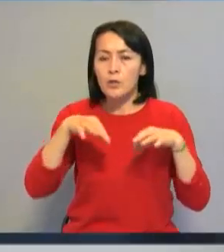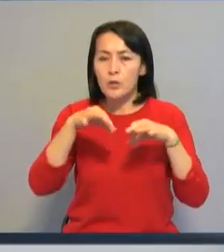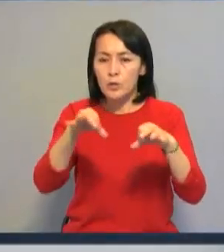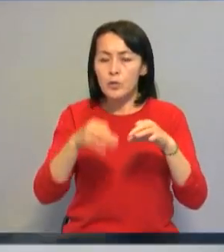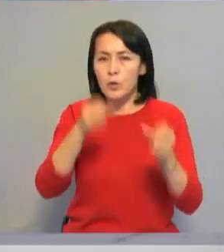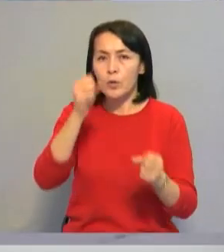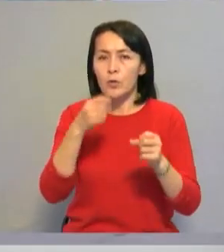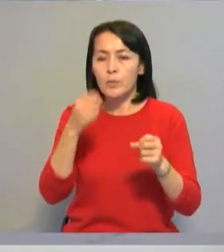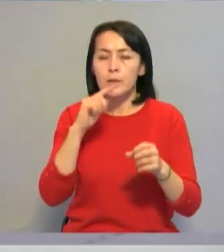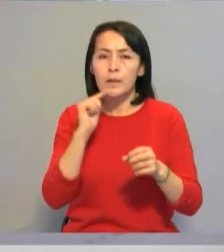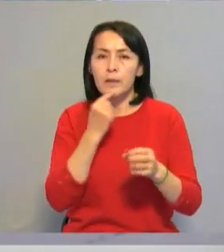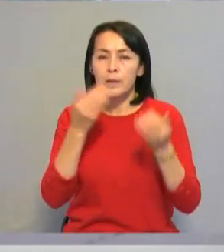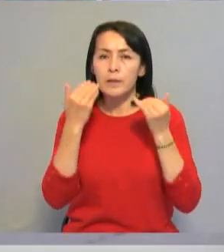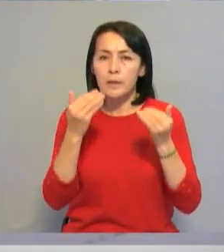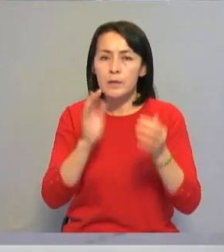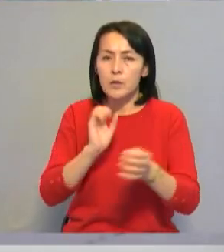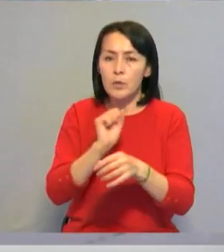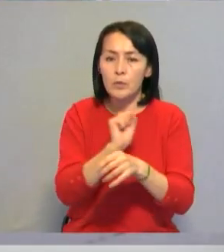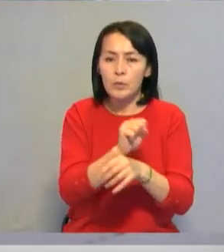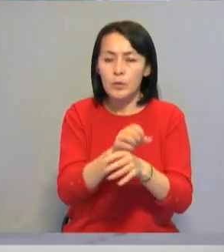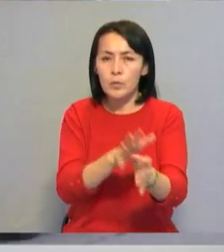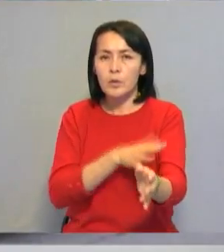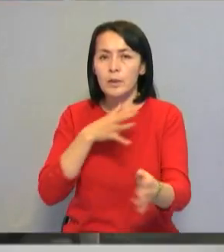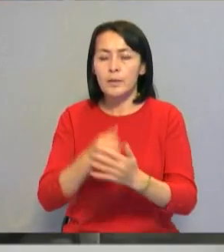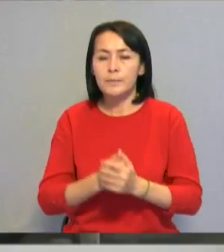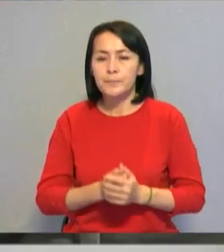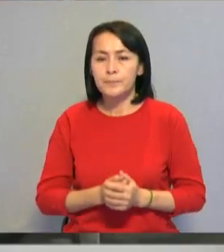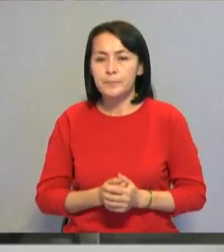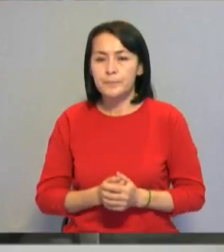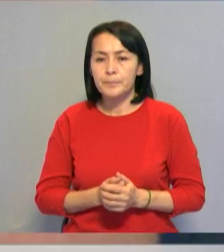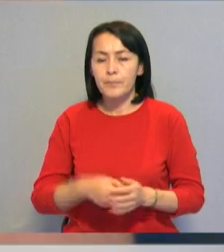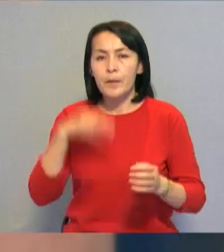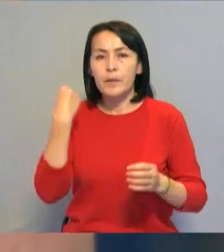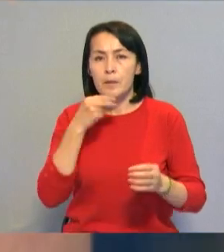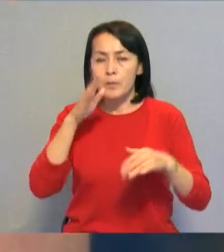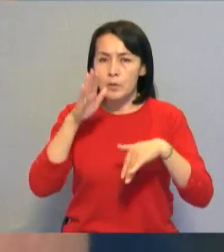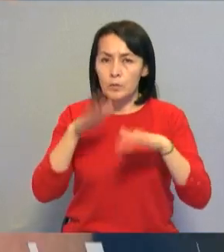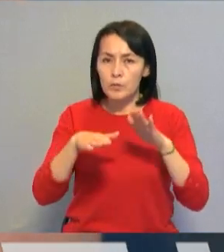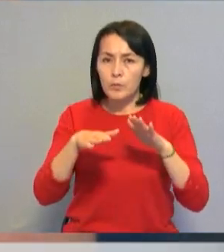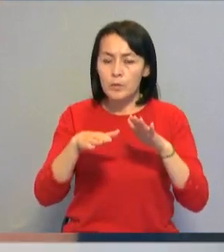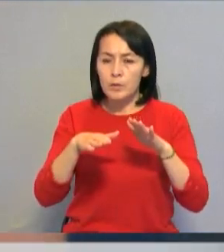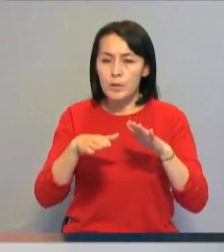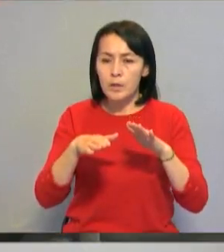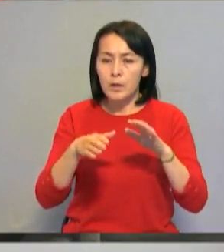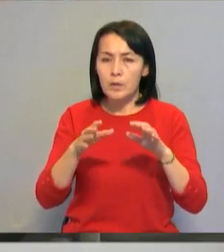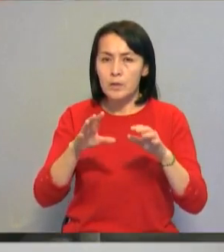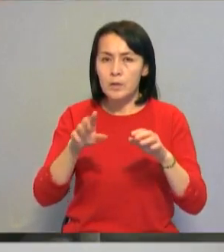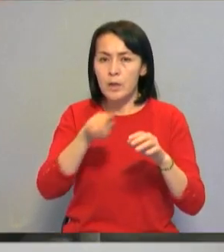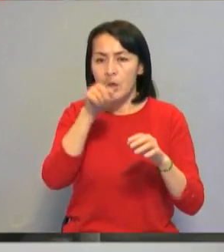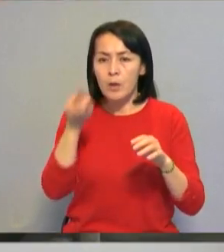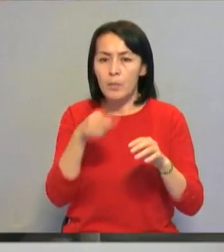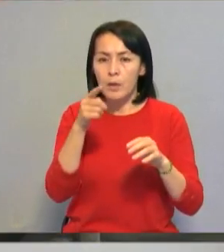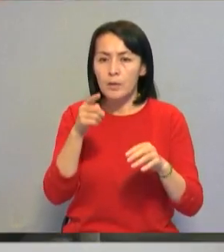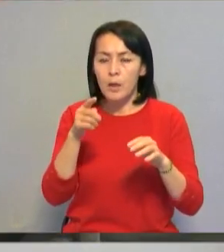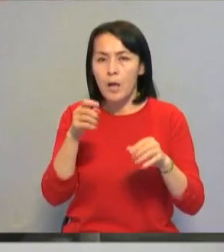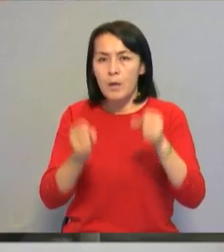көлік басқаруды қиындатып, тежелу қашықтығын ұзартады. Сапасы жақсы болса балонның, өте балалы машинаның жүруі